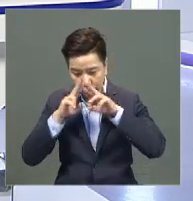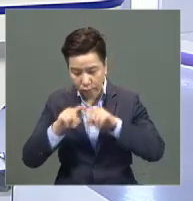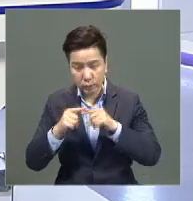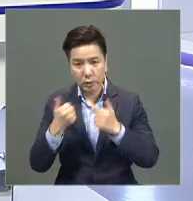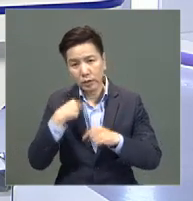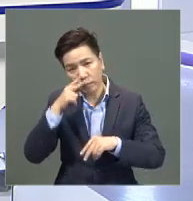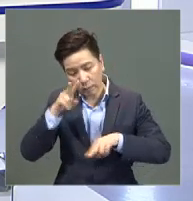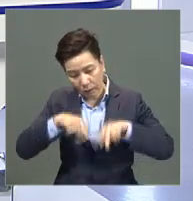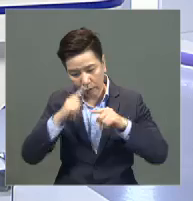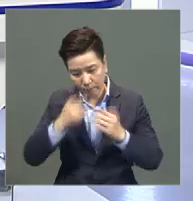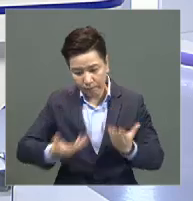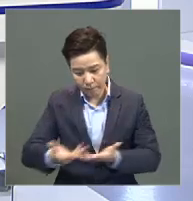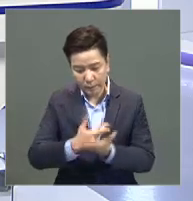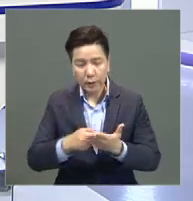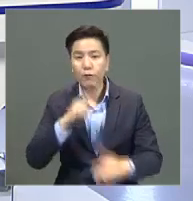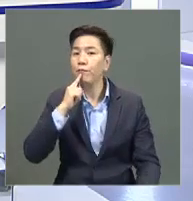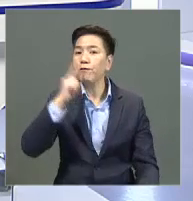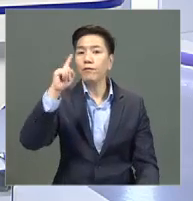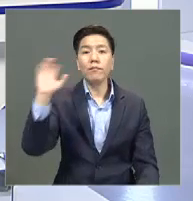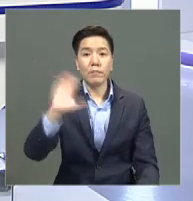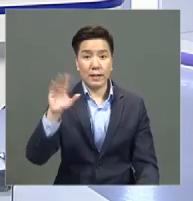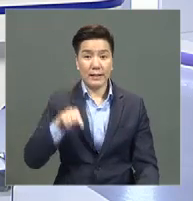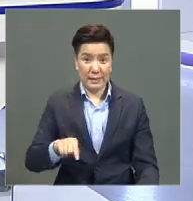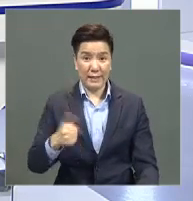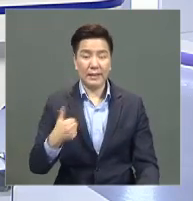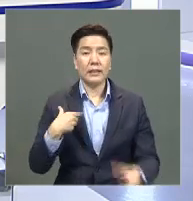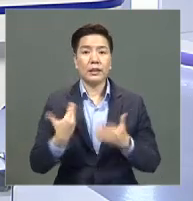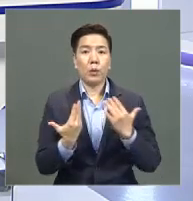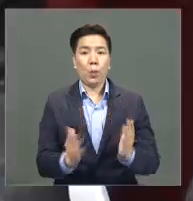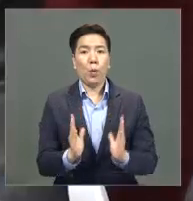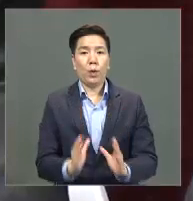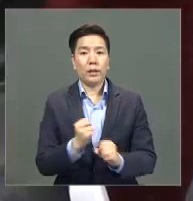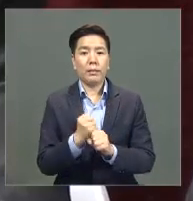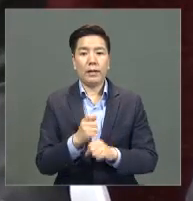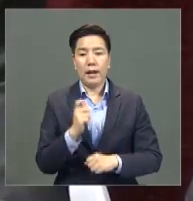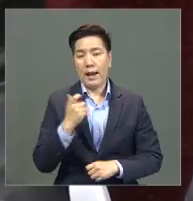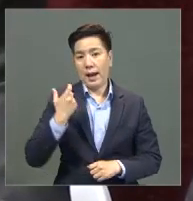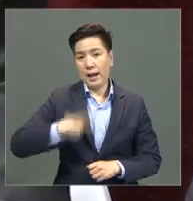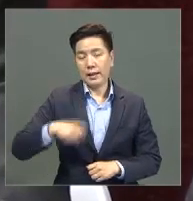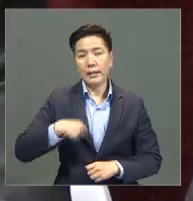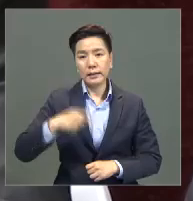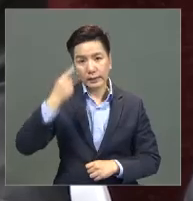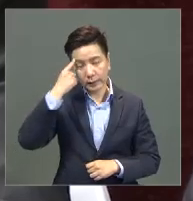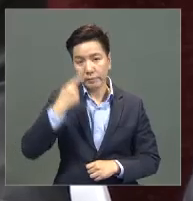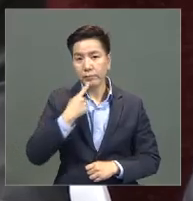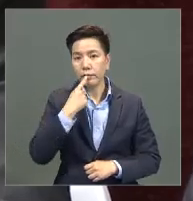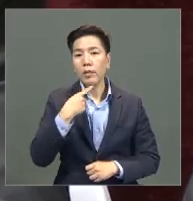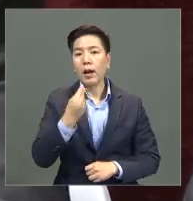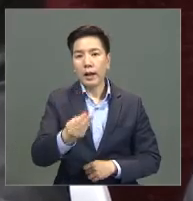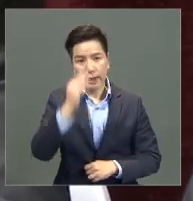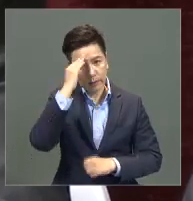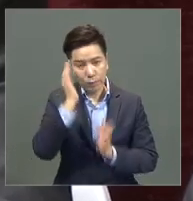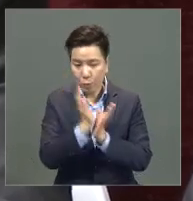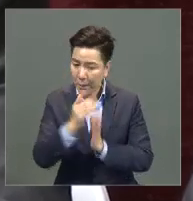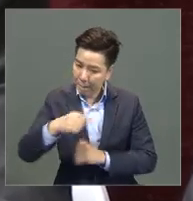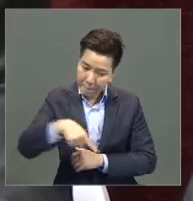ขึ้นมาในการสอบพิจารณาการสั่งไม่ฟ้องก่อนหน้านี้นะครับซึ่งวันนี้เนี่ยทางคณะทำงานของอัยการสูงสุดก็มีความเห็นนะครับบอกว่าให้ตำรวจเนี่ยกลับ